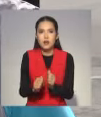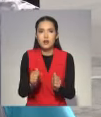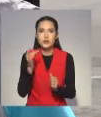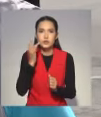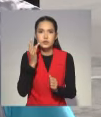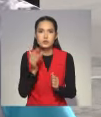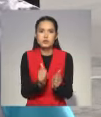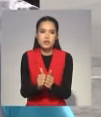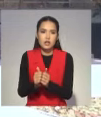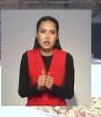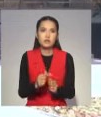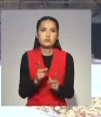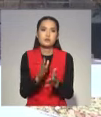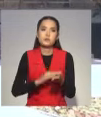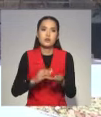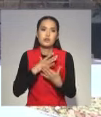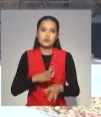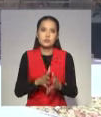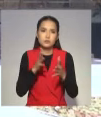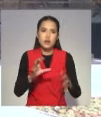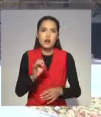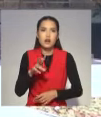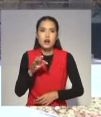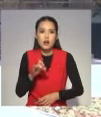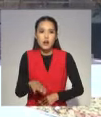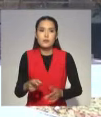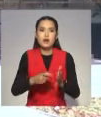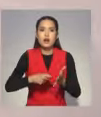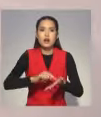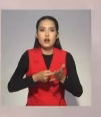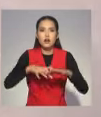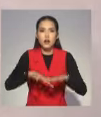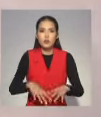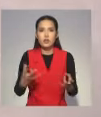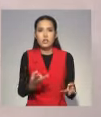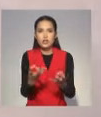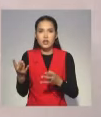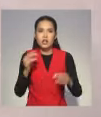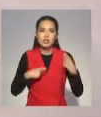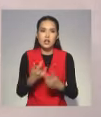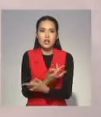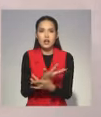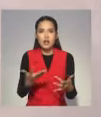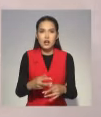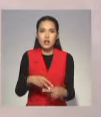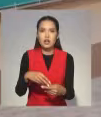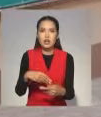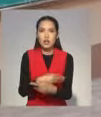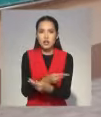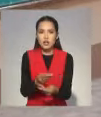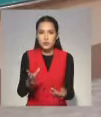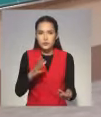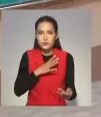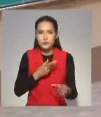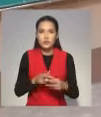апаттар болмасын деп тілейміз. Аманат партиясының Қарағанды облыстық филиалының белсенділері ең қажетті заттарды жинауға кірісті. Көмек пункті тек ұзақ